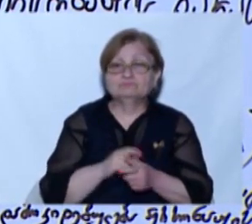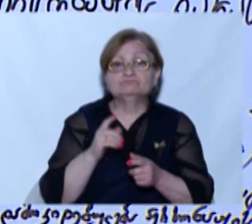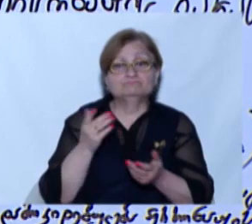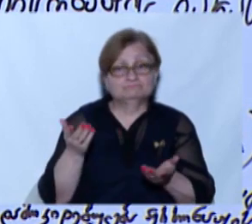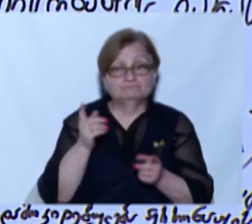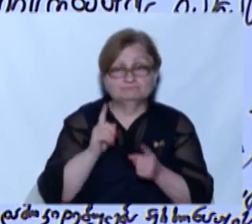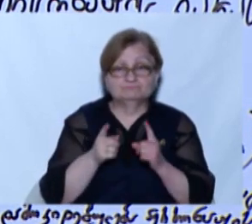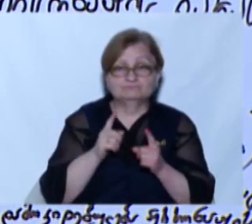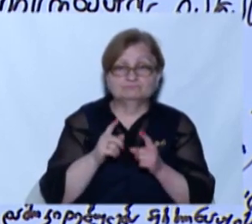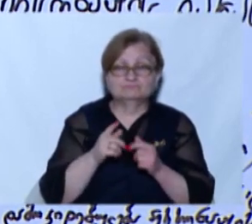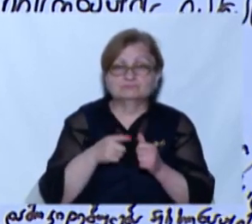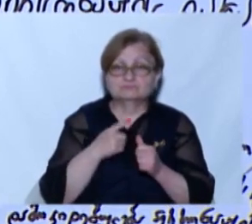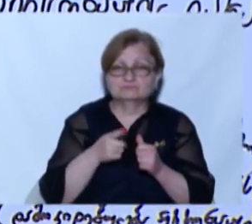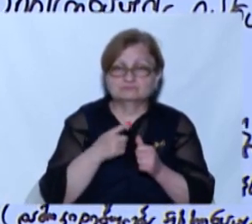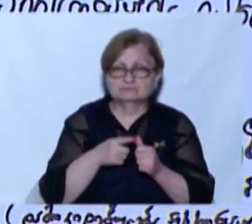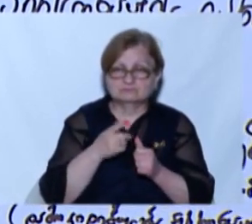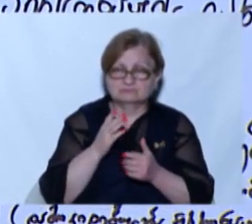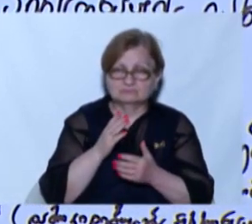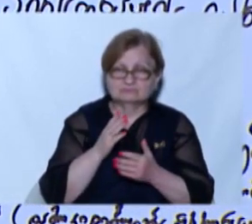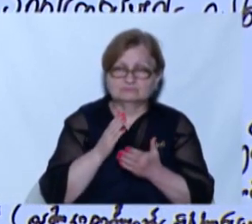ცხადია სახელით თუ გვაქვს, ცხადია